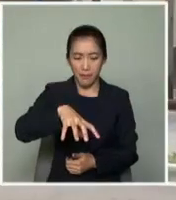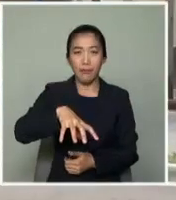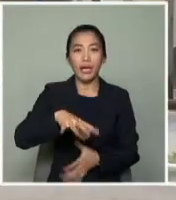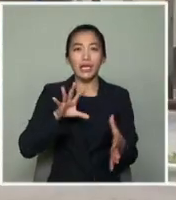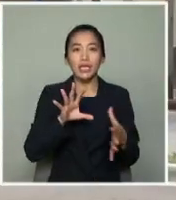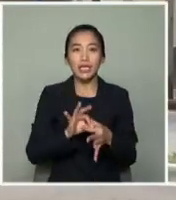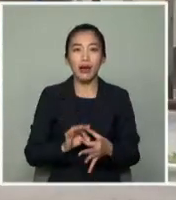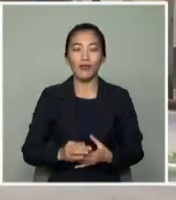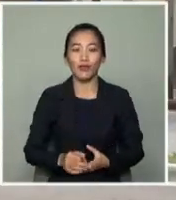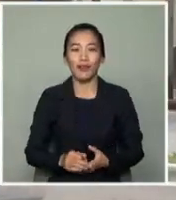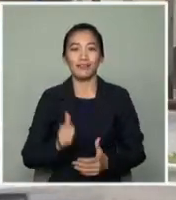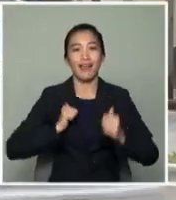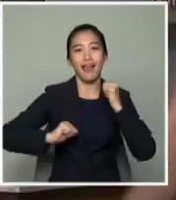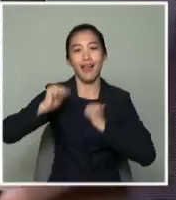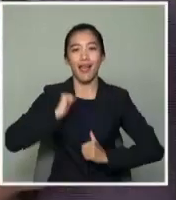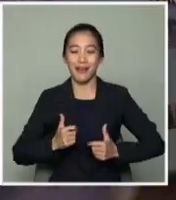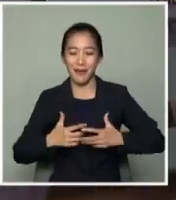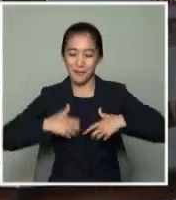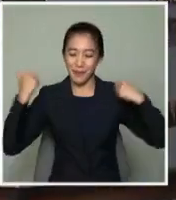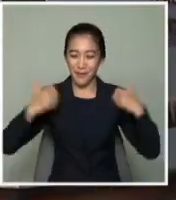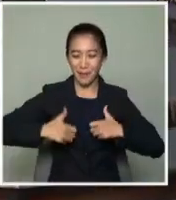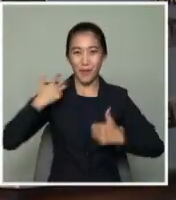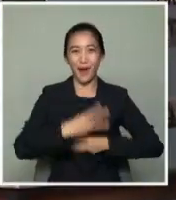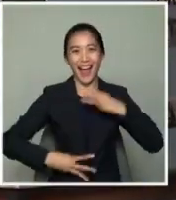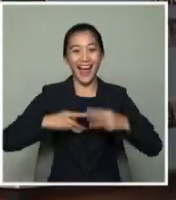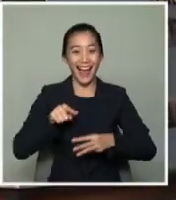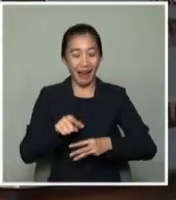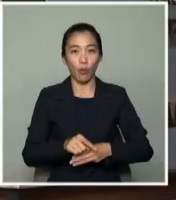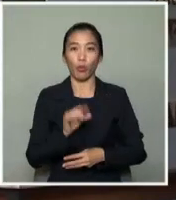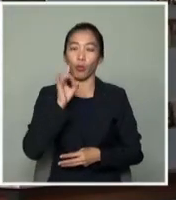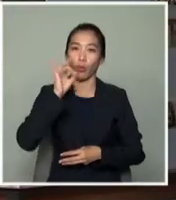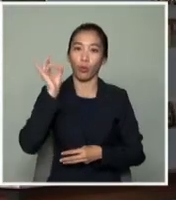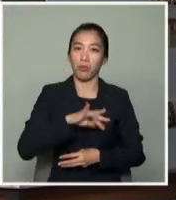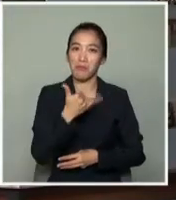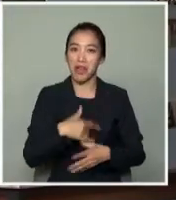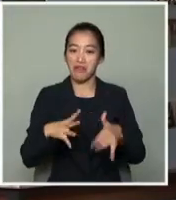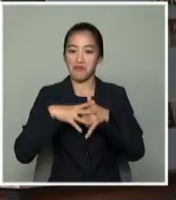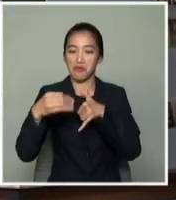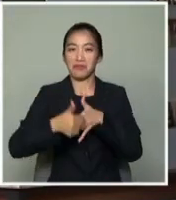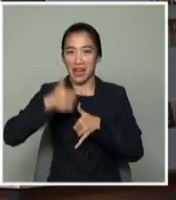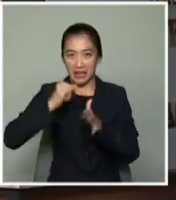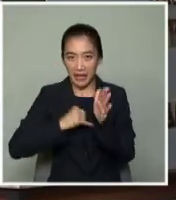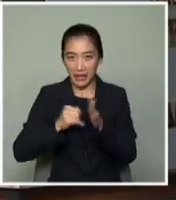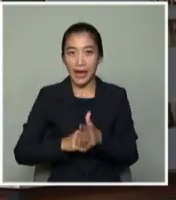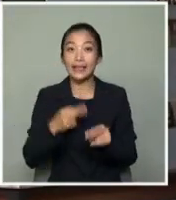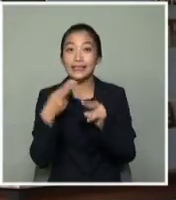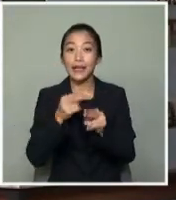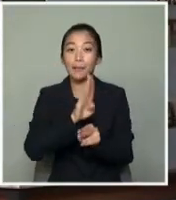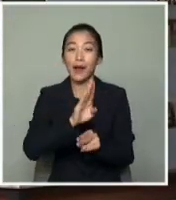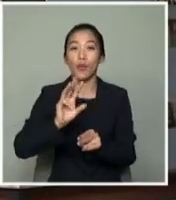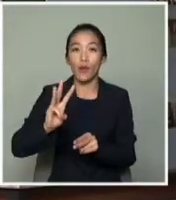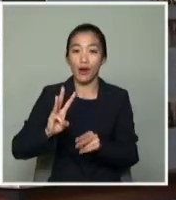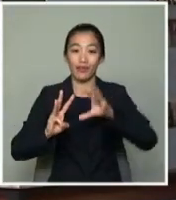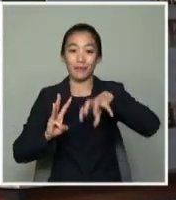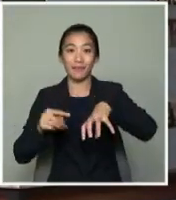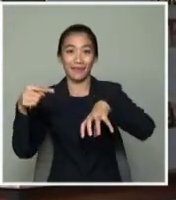การระบาดของโควิด -19 แบบกลุ่มในแคนาดาคลับแห่งนี้เนี่ยมีชื่อว่า Brass Rail ค่ะตั้งอยู่บนถนนยอนในโตรอนโต